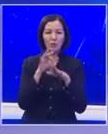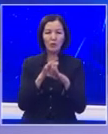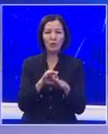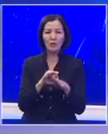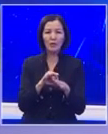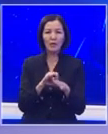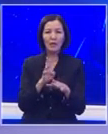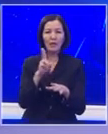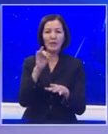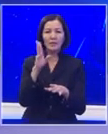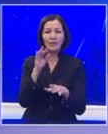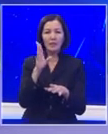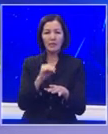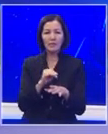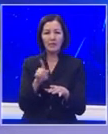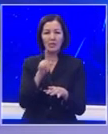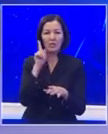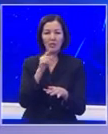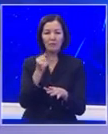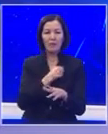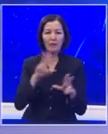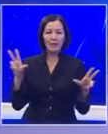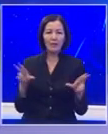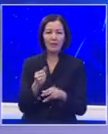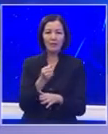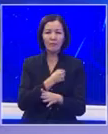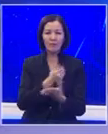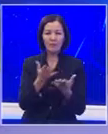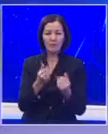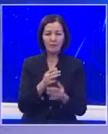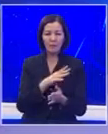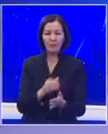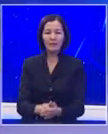Элиталык аскер катарына келген бозбалалар ант кабылдап сарбаз атанды.